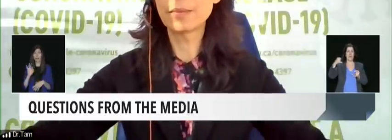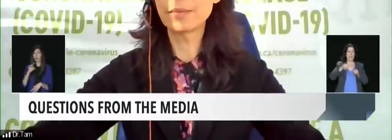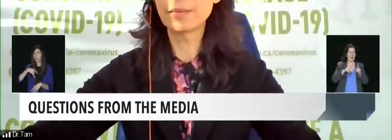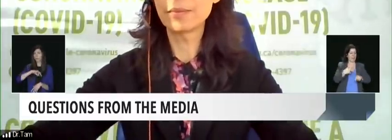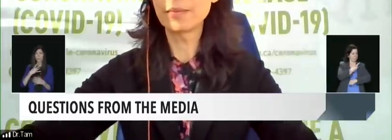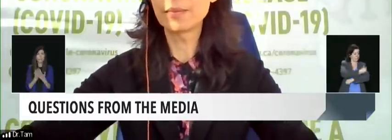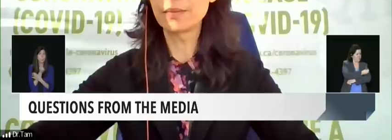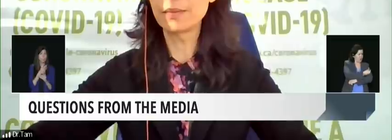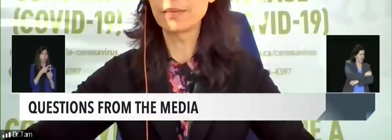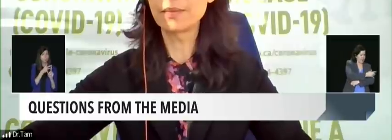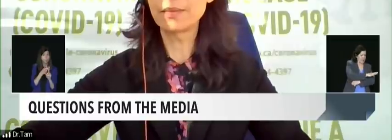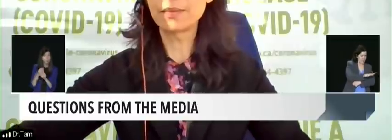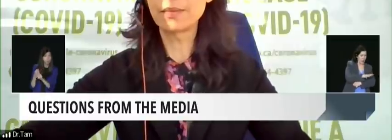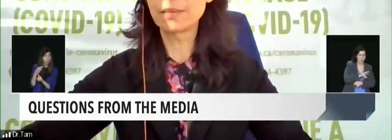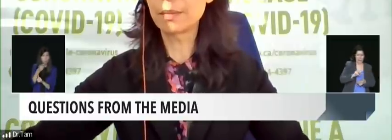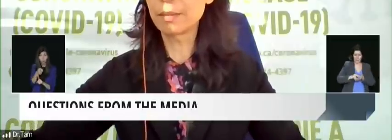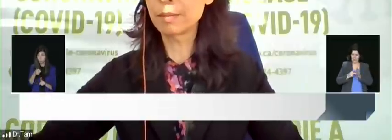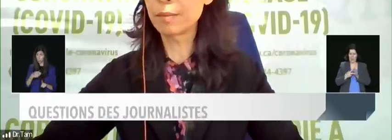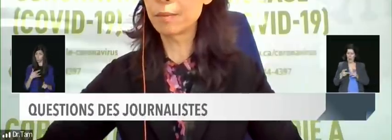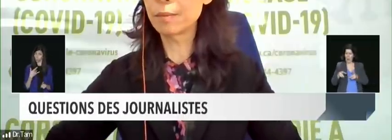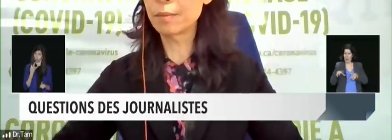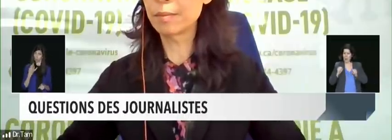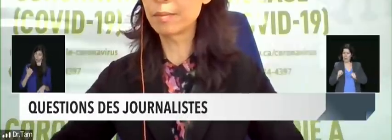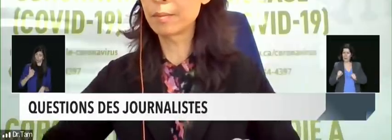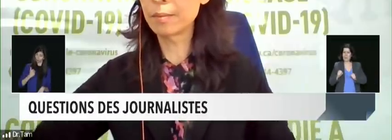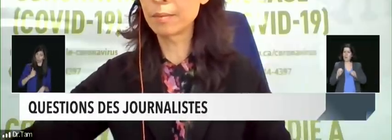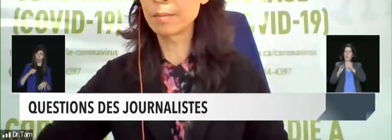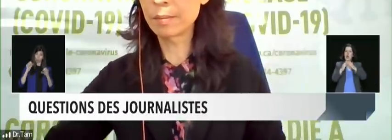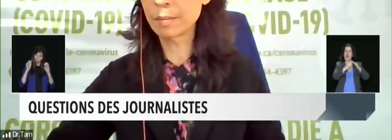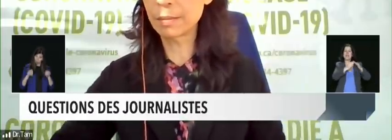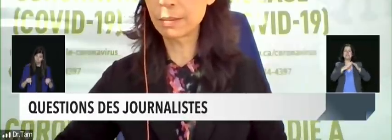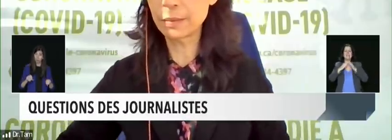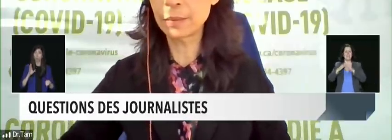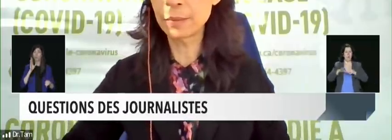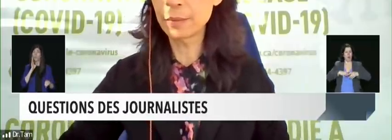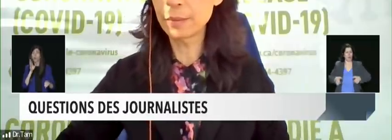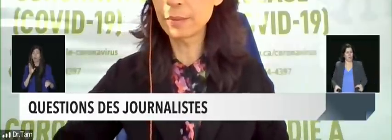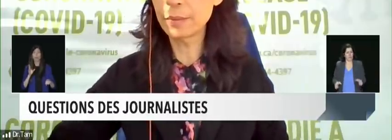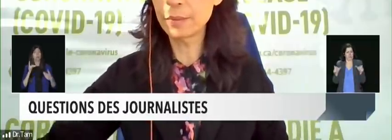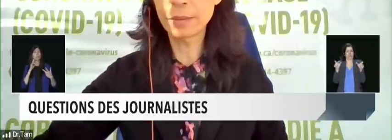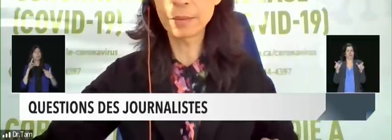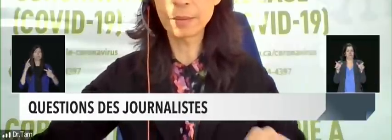'immunité collective et si oui, à quel moment Omicron pourrait devenir endémique?